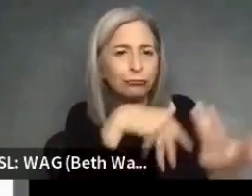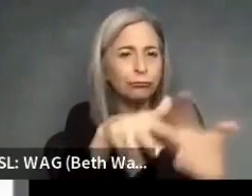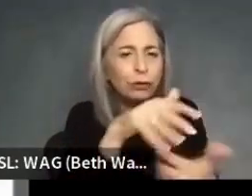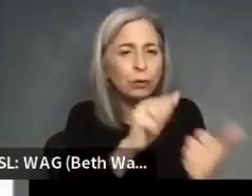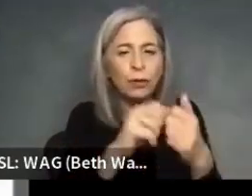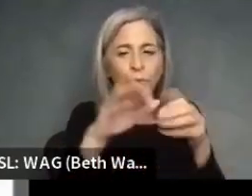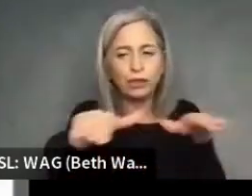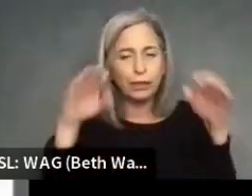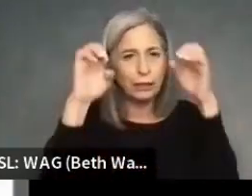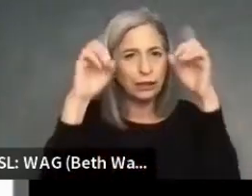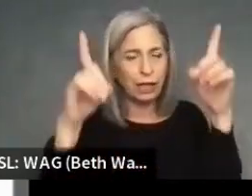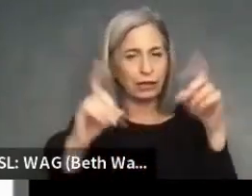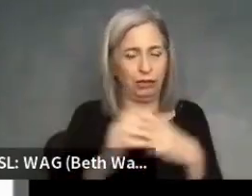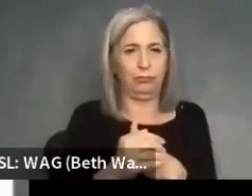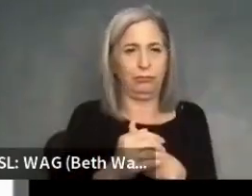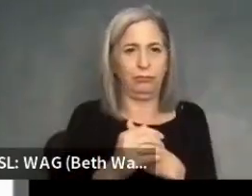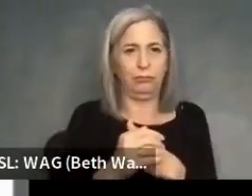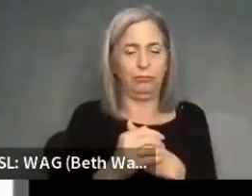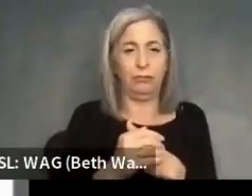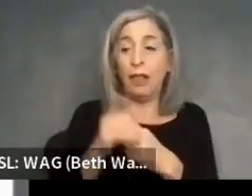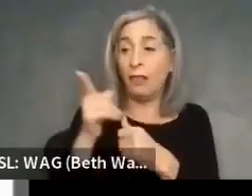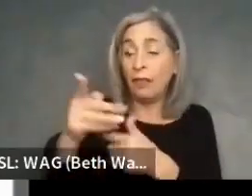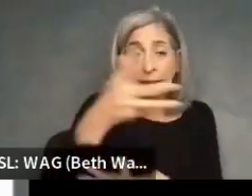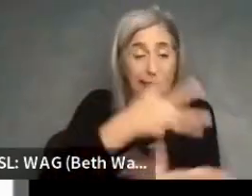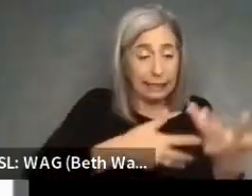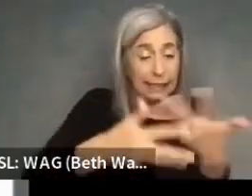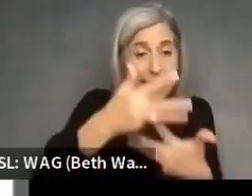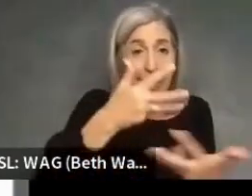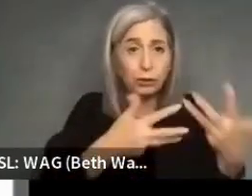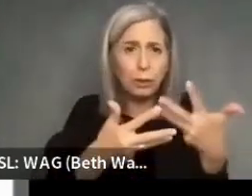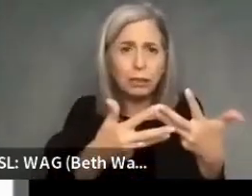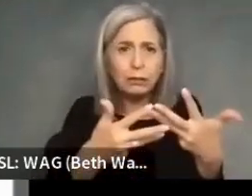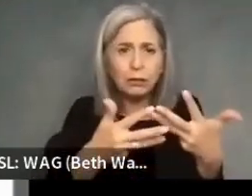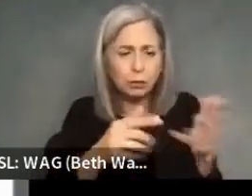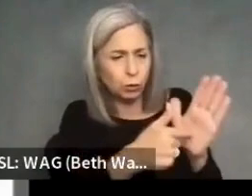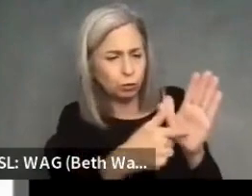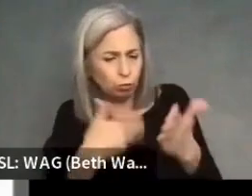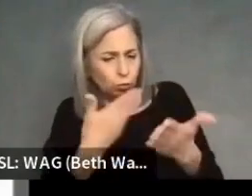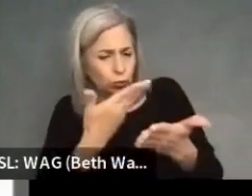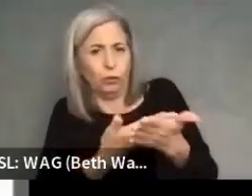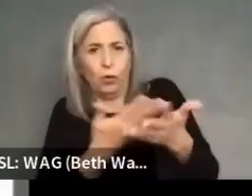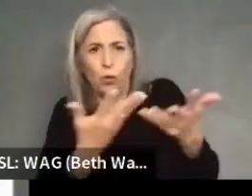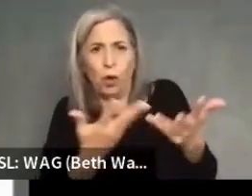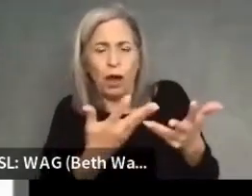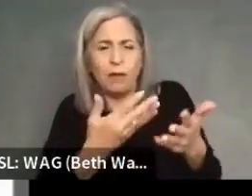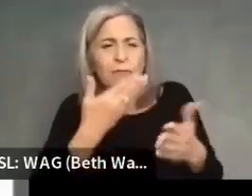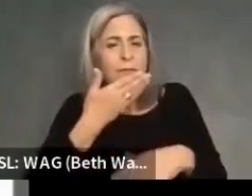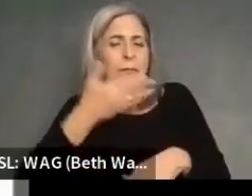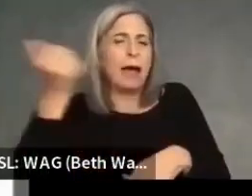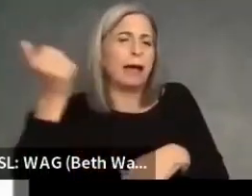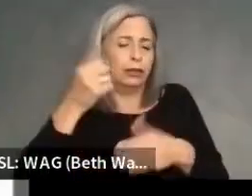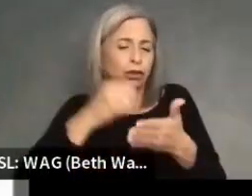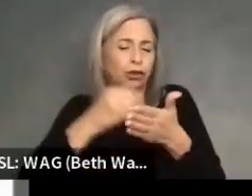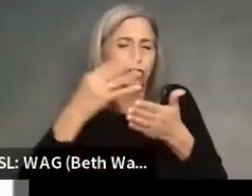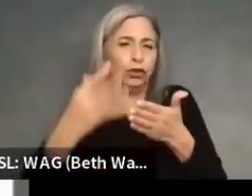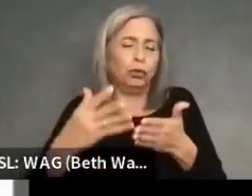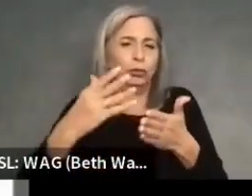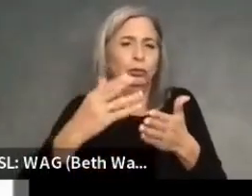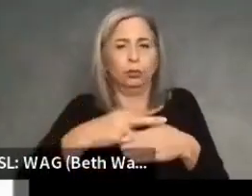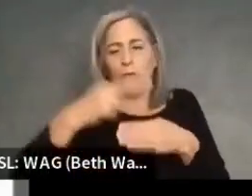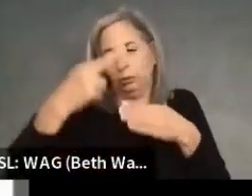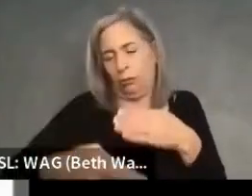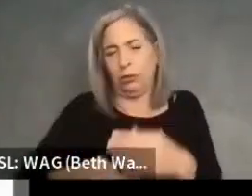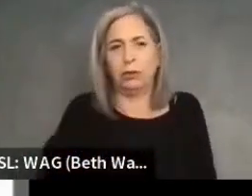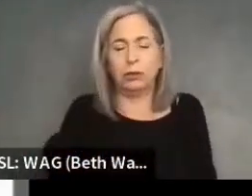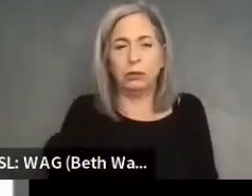的一个基本需求。家庭参与提高了学生的成绩，